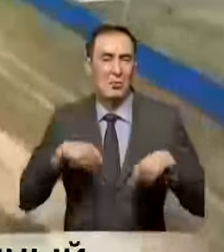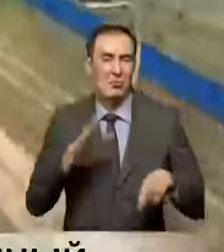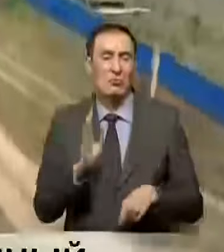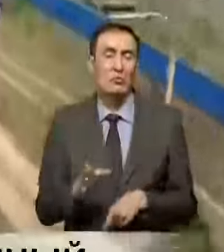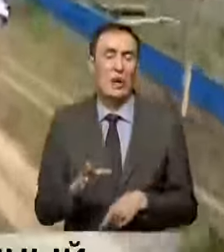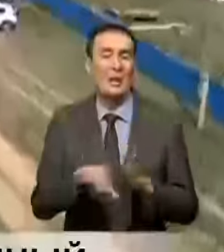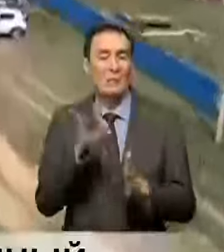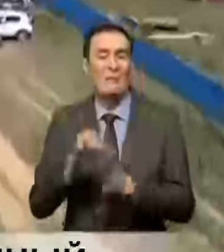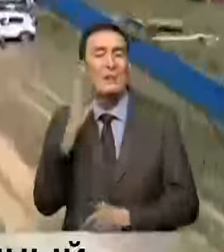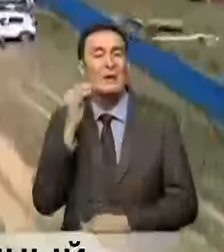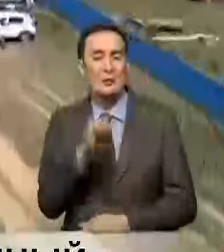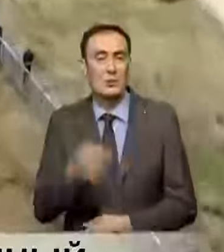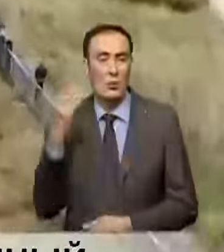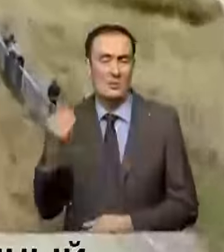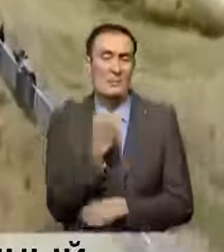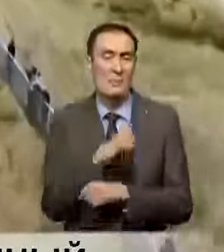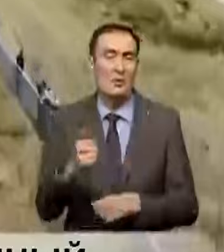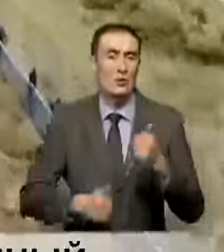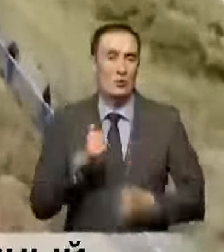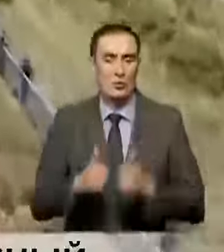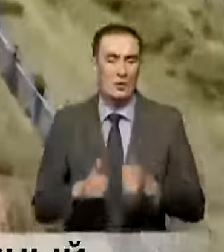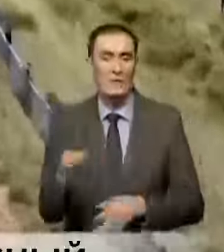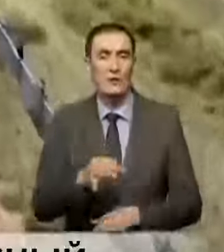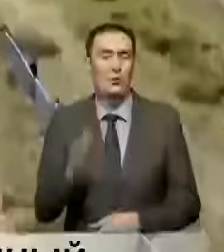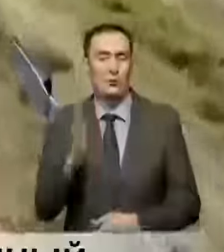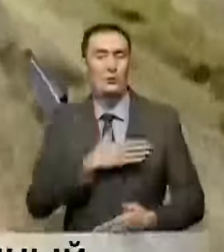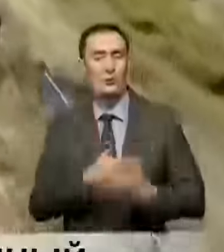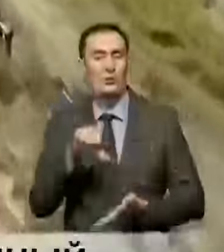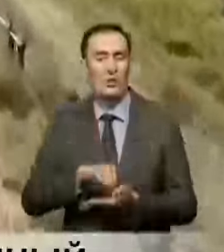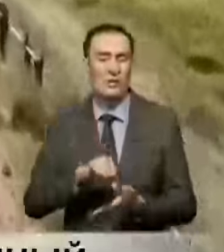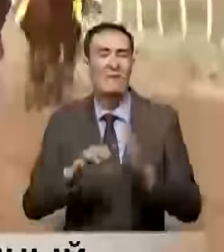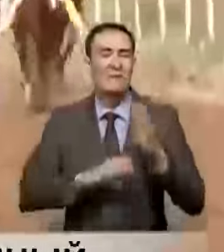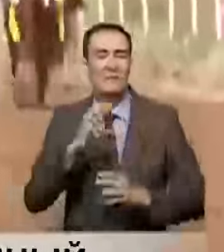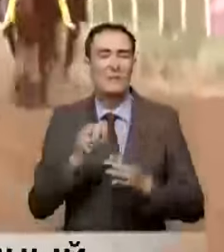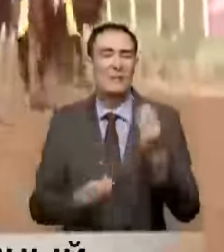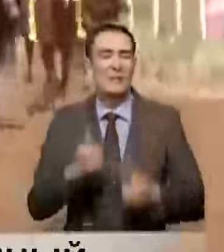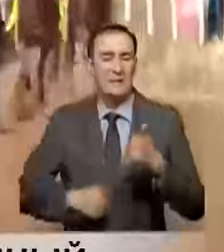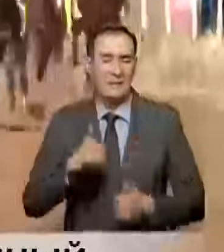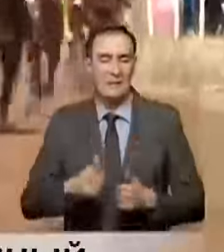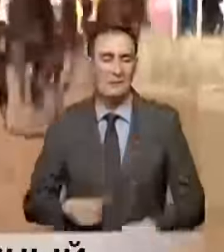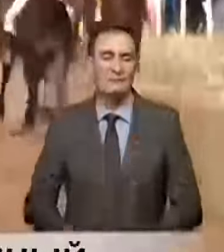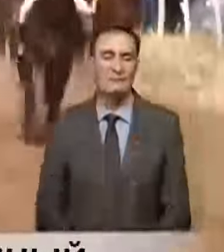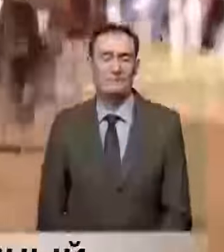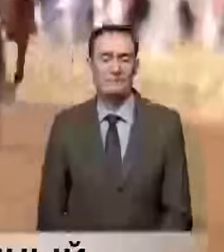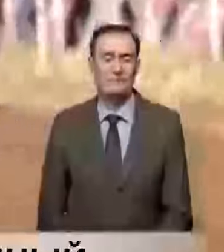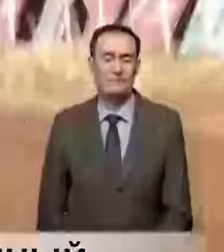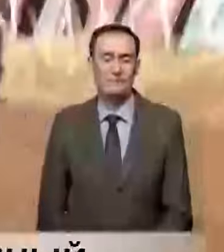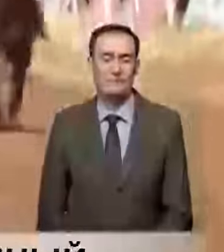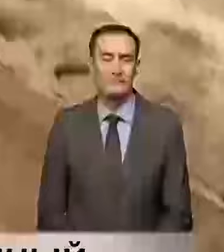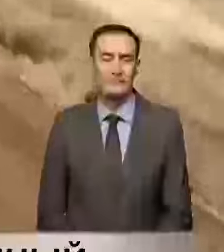будут отбирать в Алматинской области. Победители турниров в регионах примут участие во Всемирных играх кочевников в